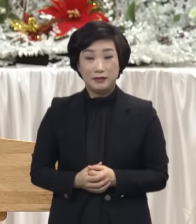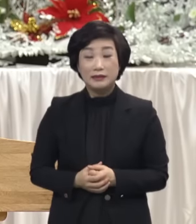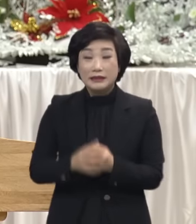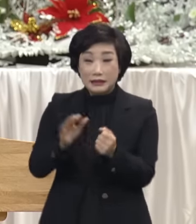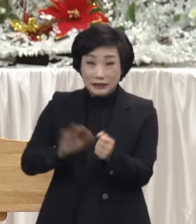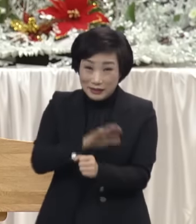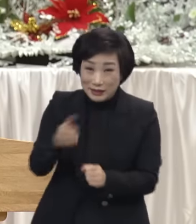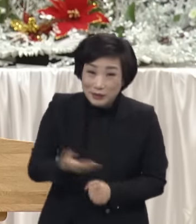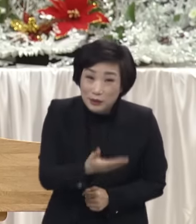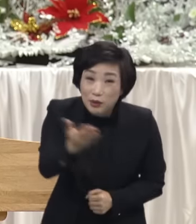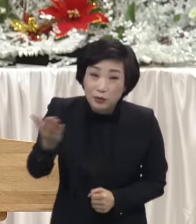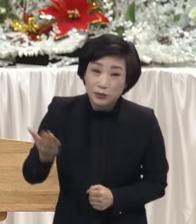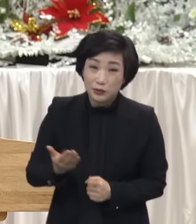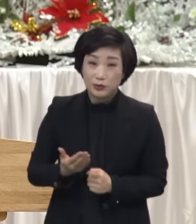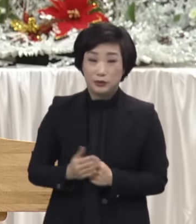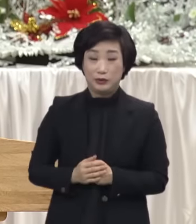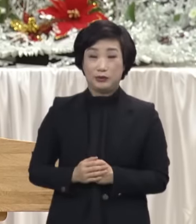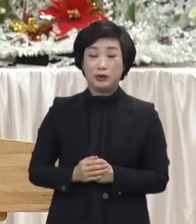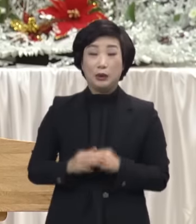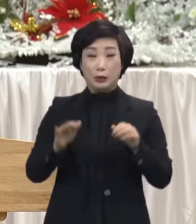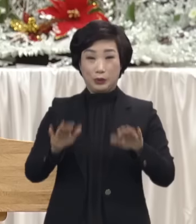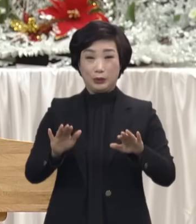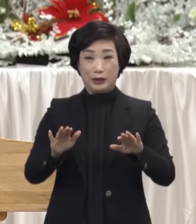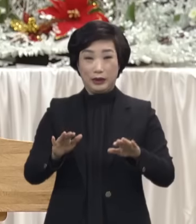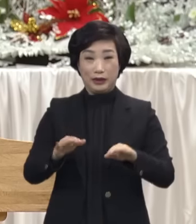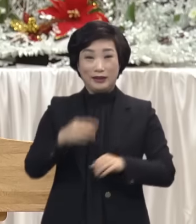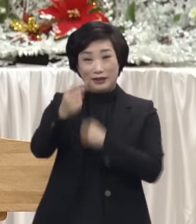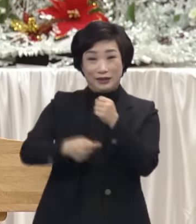사랑하는 여러분, 9년 안에